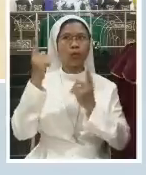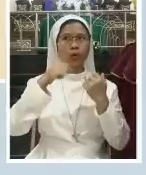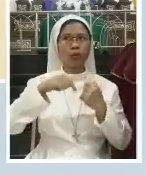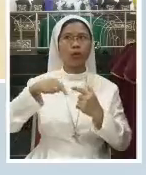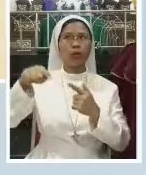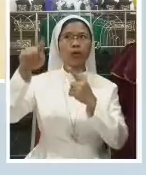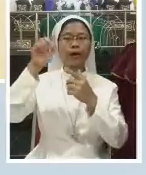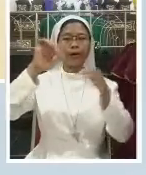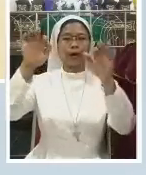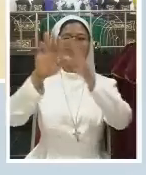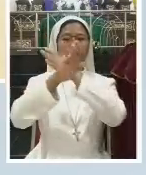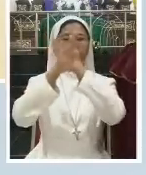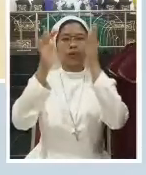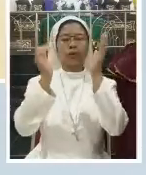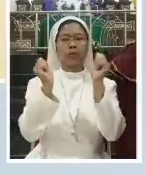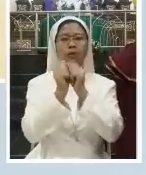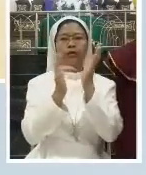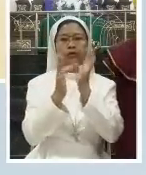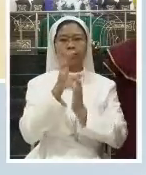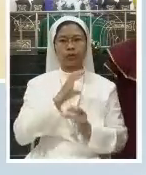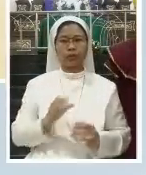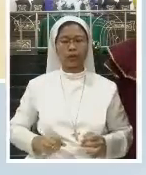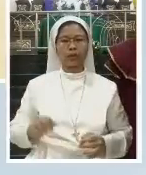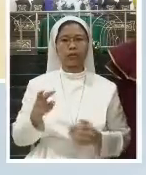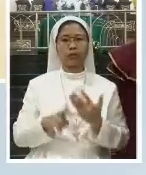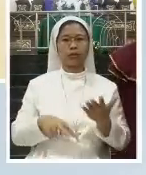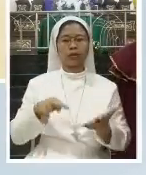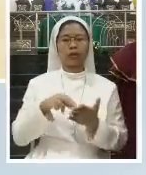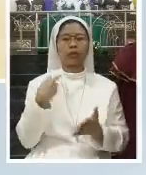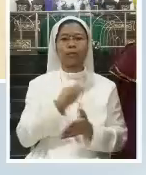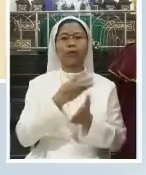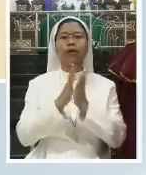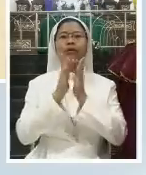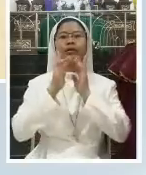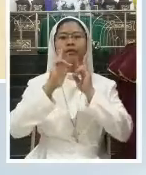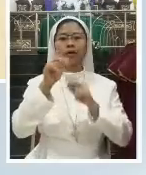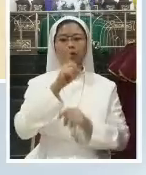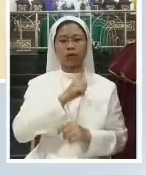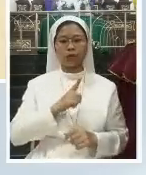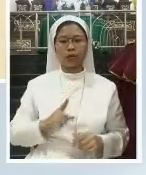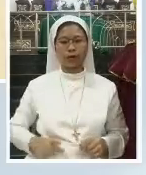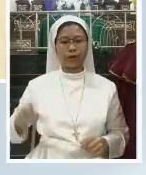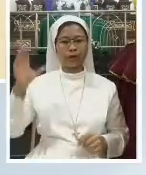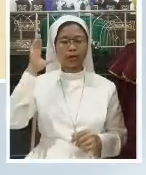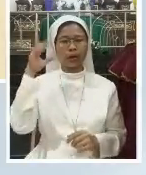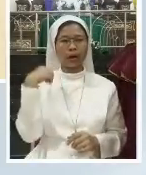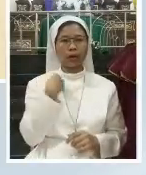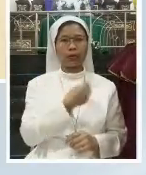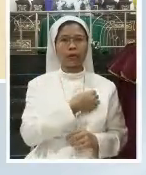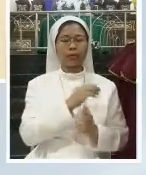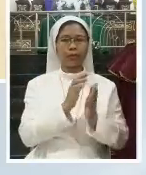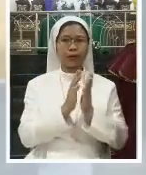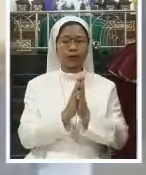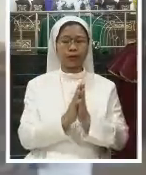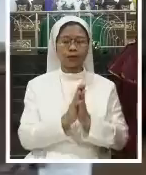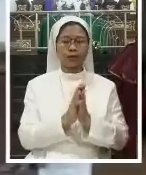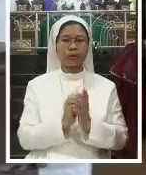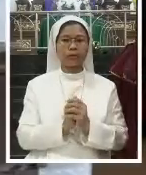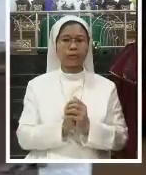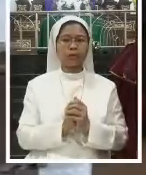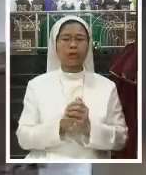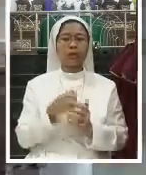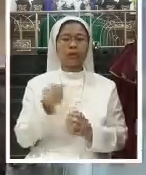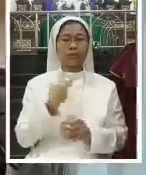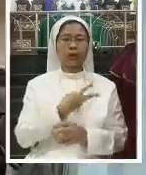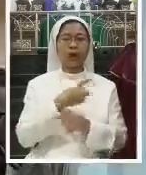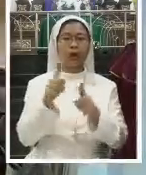na buhay liwat, ipamibi niya to sa kagurangnan. Kagurangnan inanyuga ang samong pamibi. Ipamibi niya